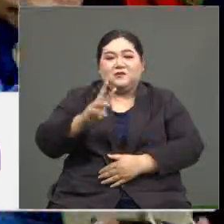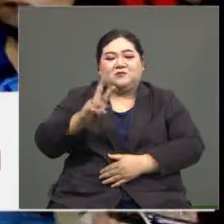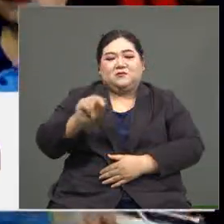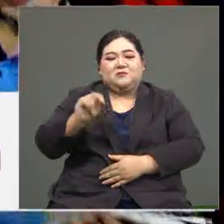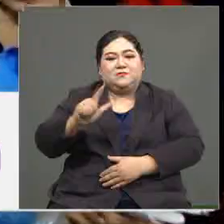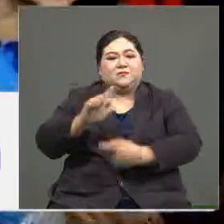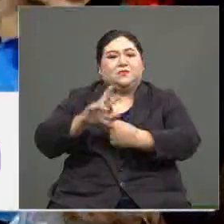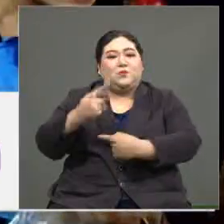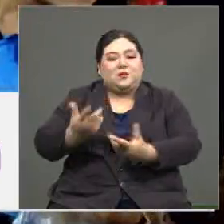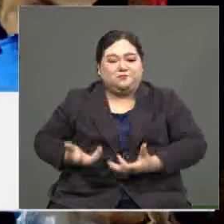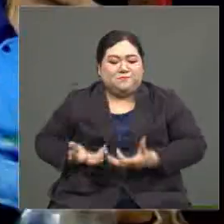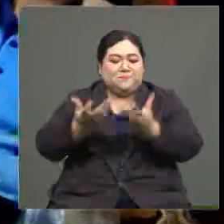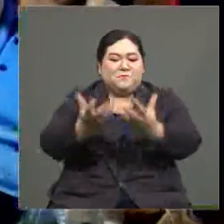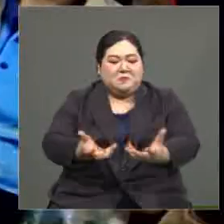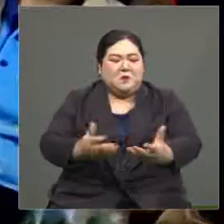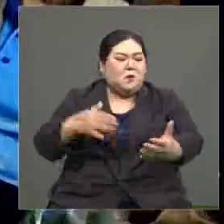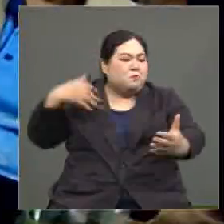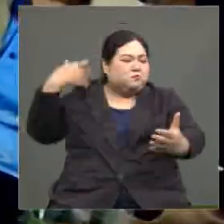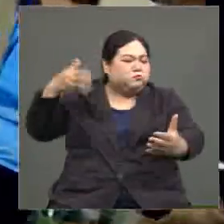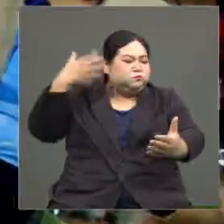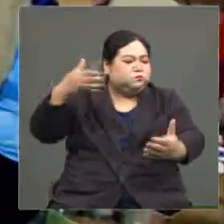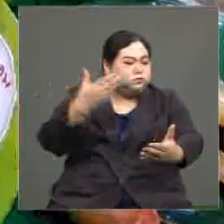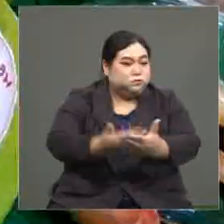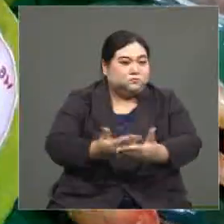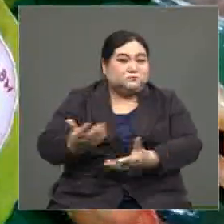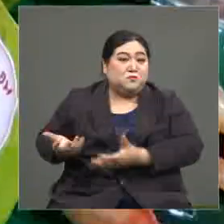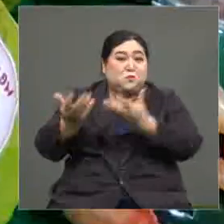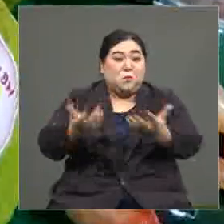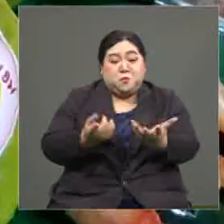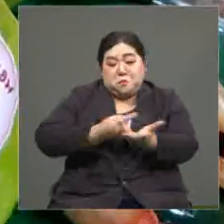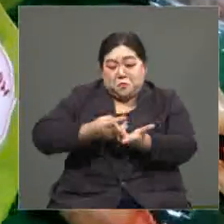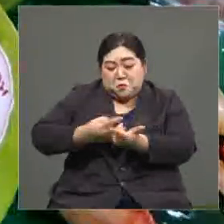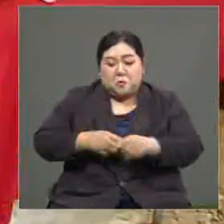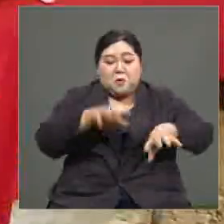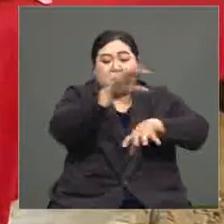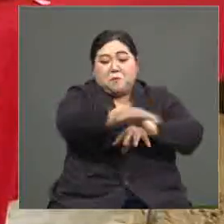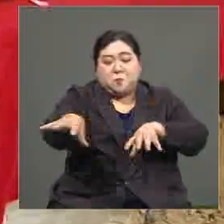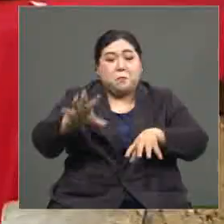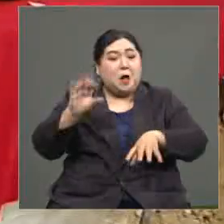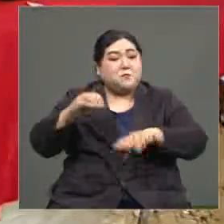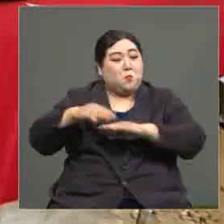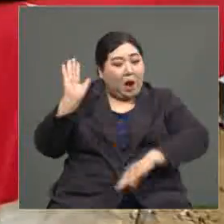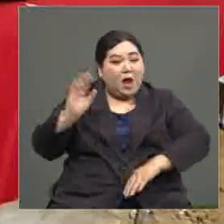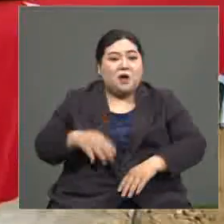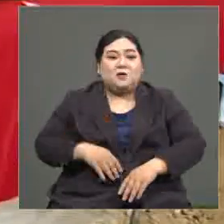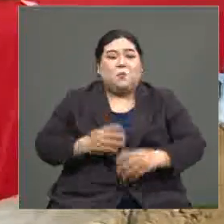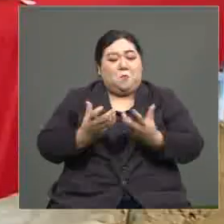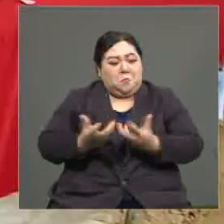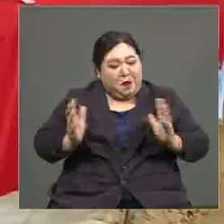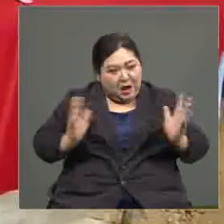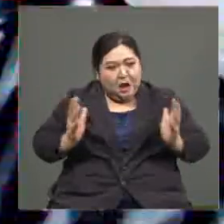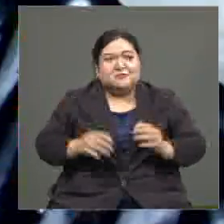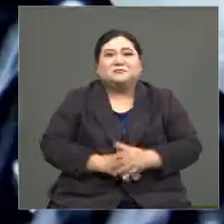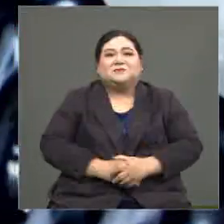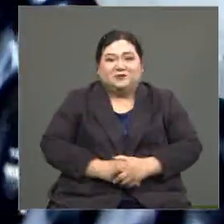ของควนลังมาอย่างยาวนานนะคะเอามาไว้ในงานมากกว่า 50สวนยกกันมาทั้งสวนเลยค่ะคุณผู้ชมเพื่อ